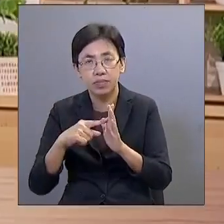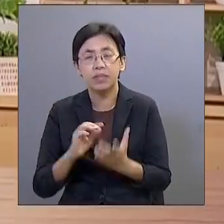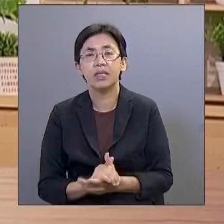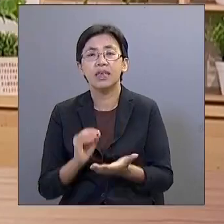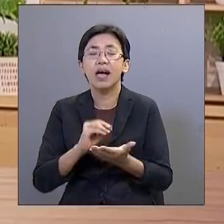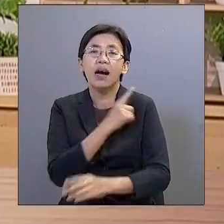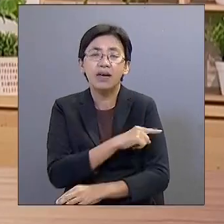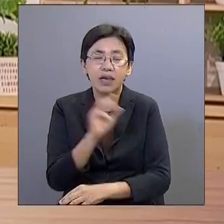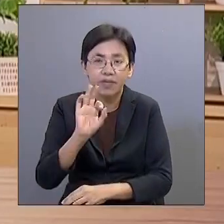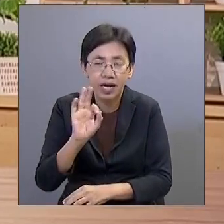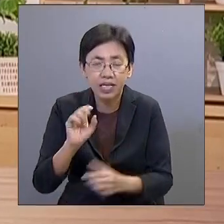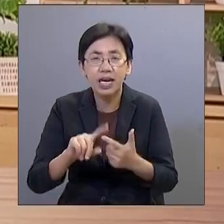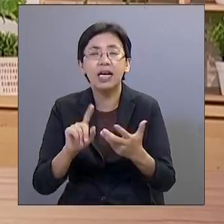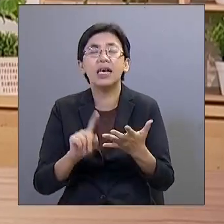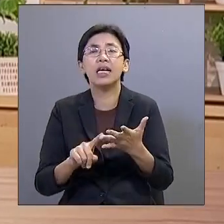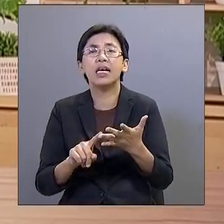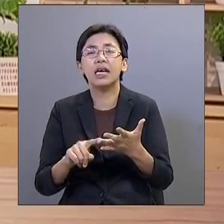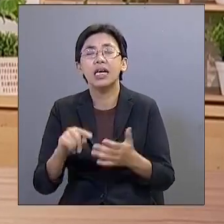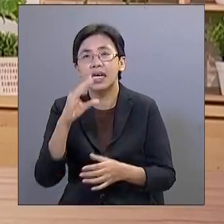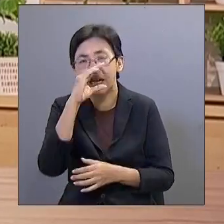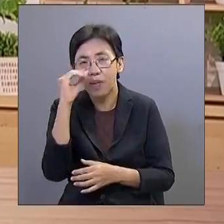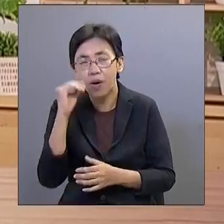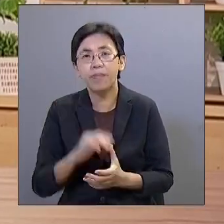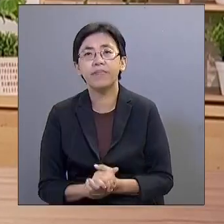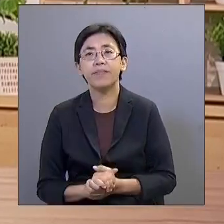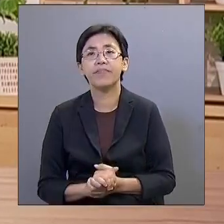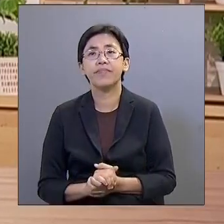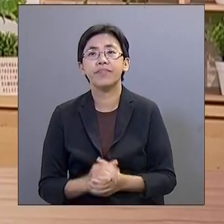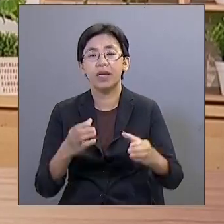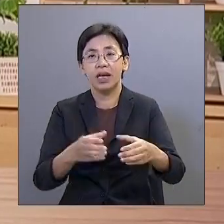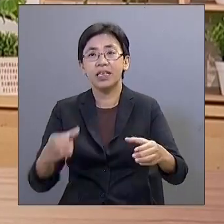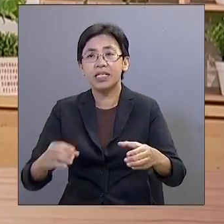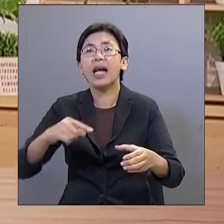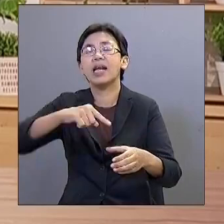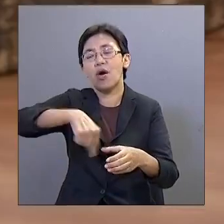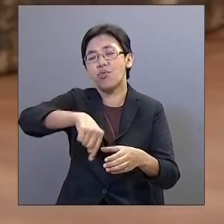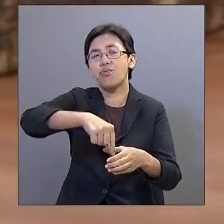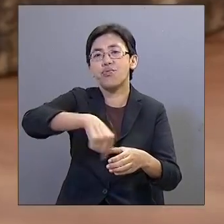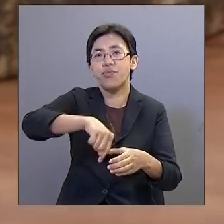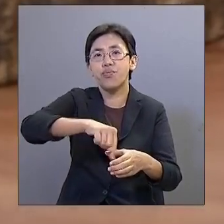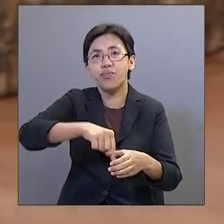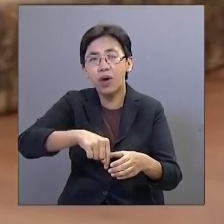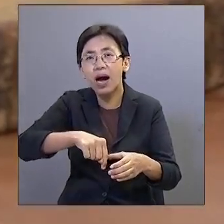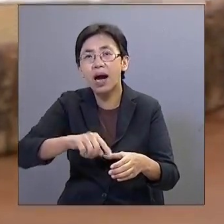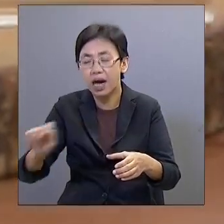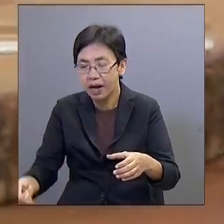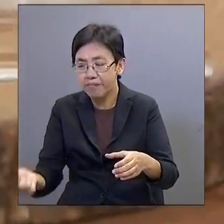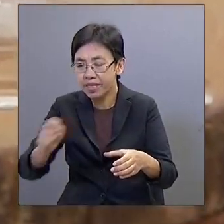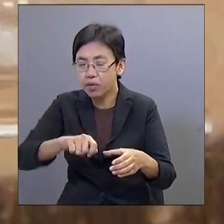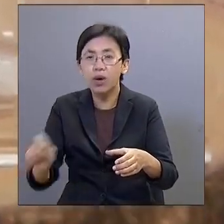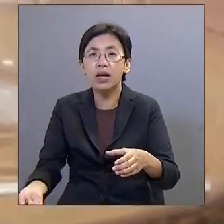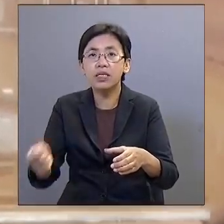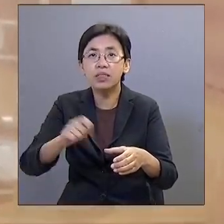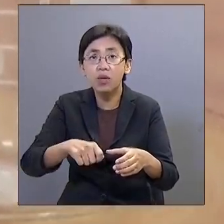าชนะที่ใช้ในการผสมนะคะเป็นบิ๊กเกอร์ก็ได้นะคะแท่งแก้วสำหรับคนอุปกรณ์สำหรับตวงนะคะแล้วก็เป็น